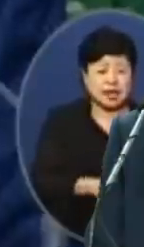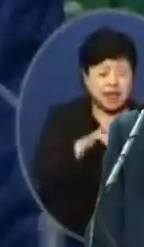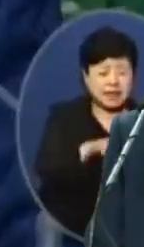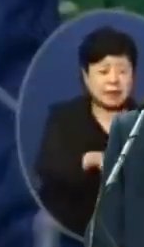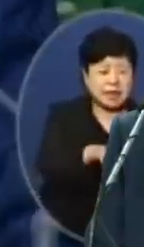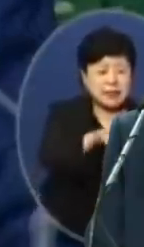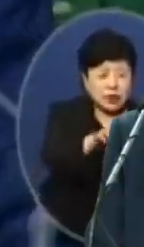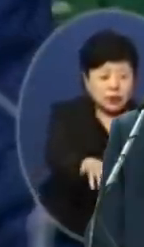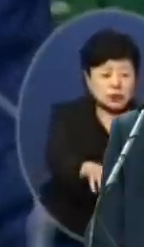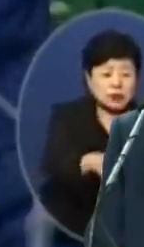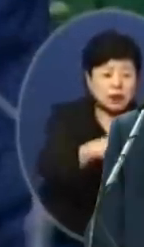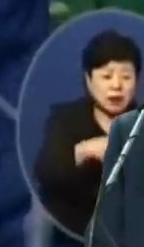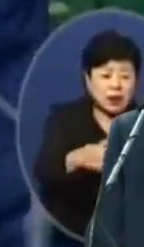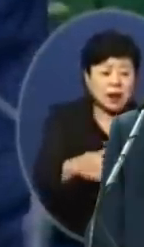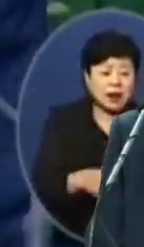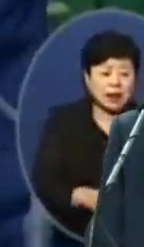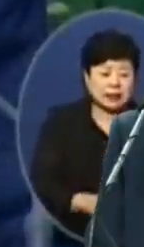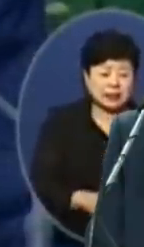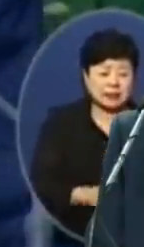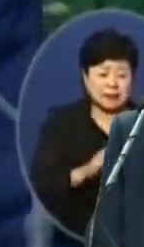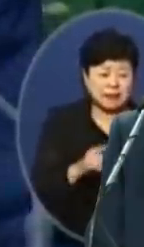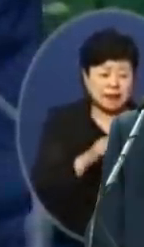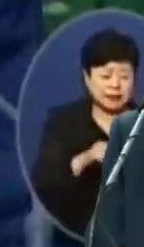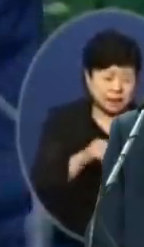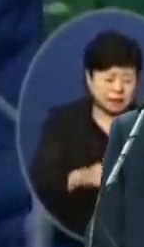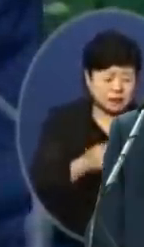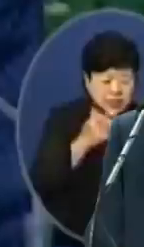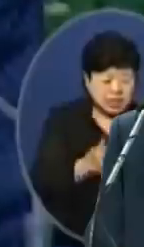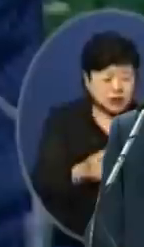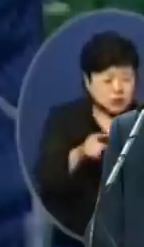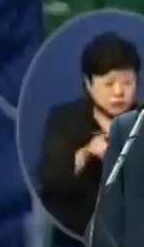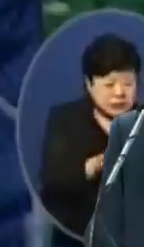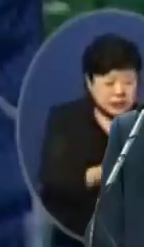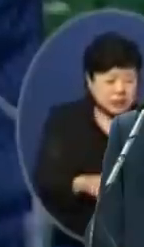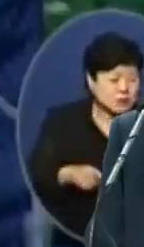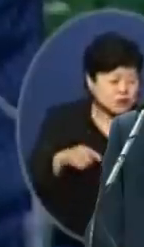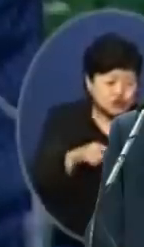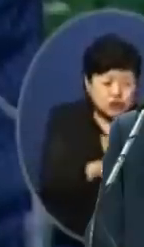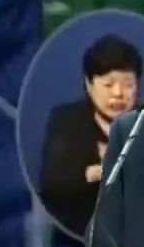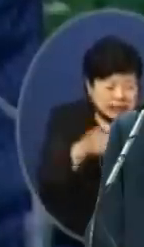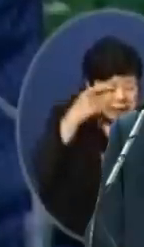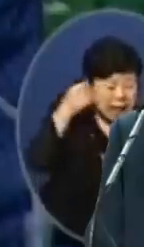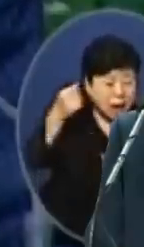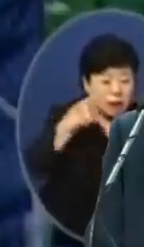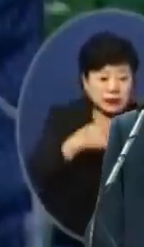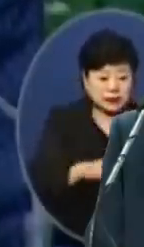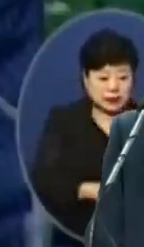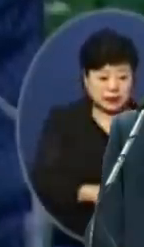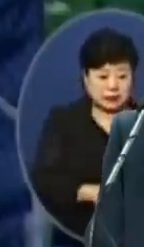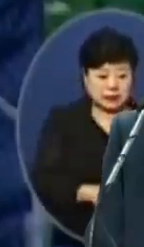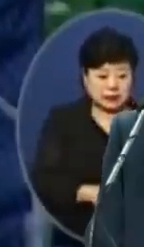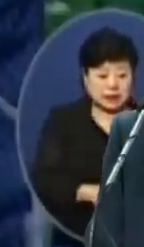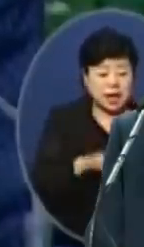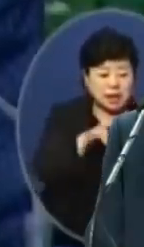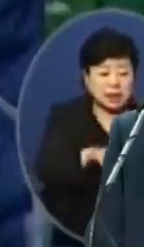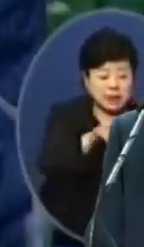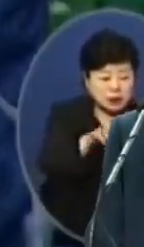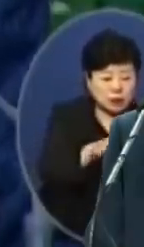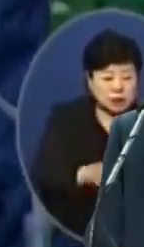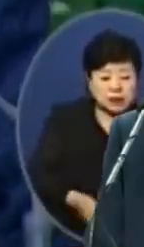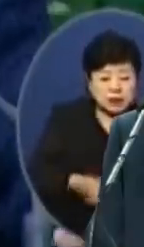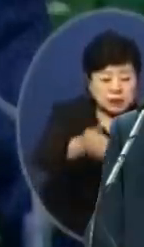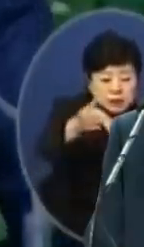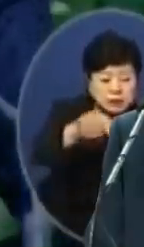다메섹으로 단단한 독한 마음을 먹고 예수쟁이 다 죽인다고 그러고 가는데 다메섹으로 가는